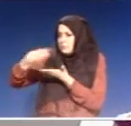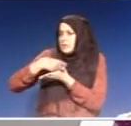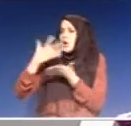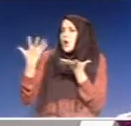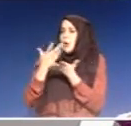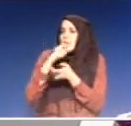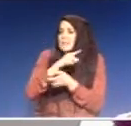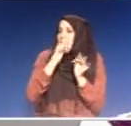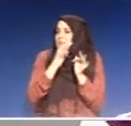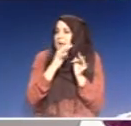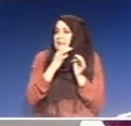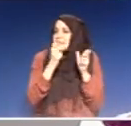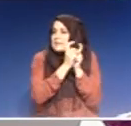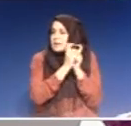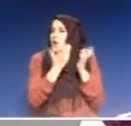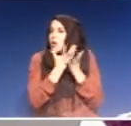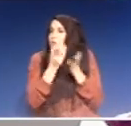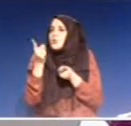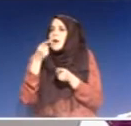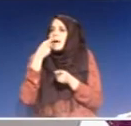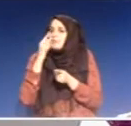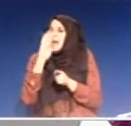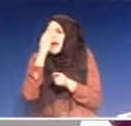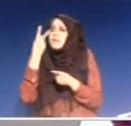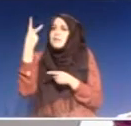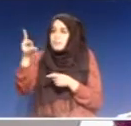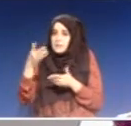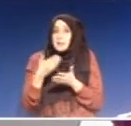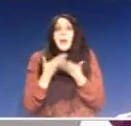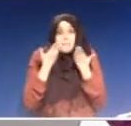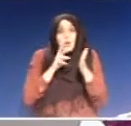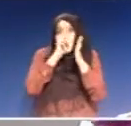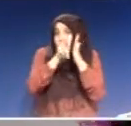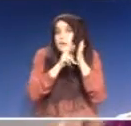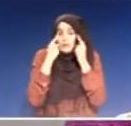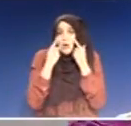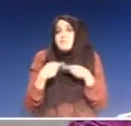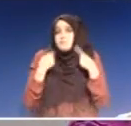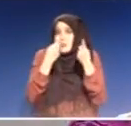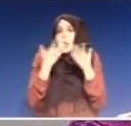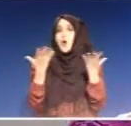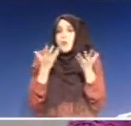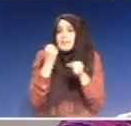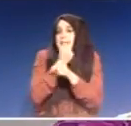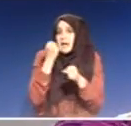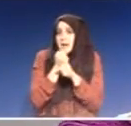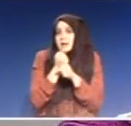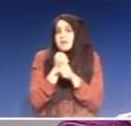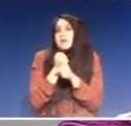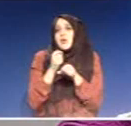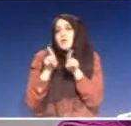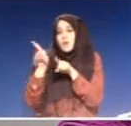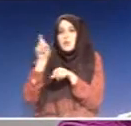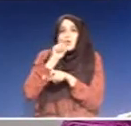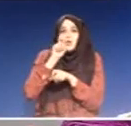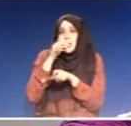النزاع المعروض على المحكمة. نتعرف في هذا الروبورتاج على دور الخبير العقاري كما قال الدكتور